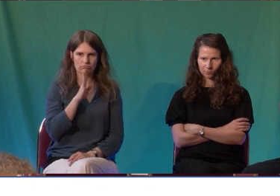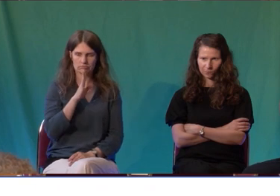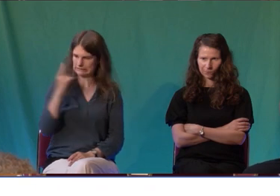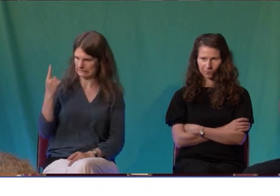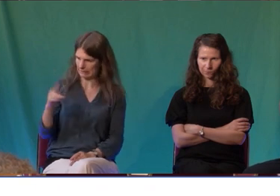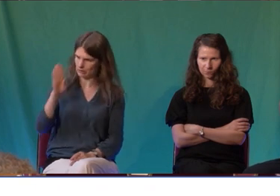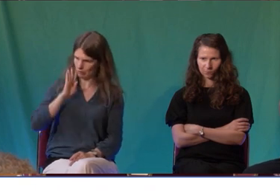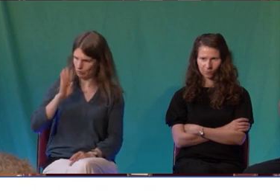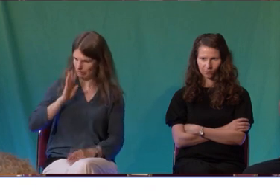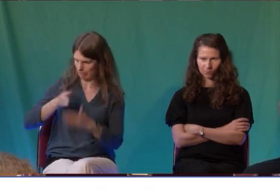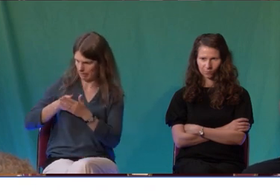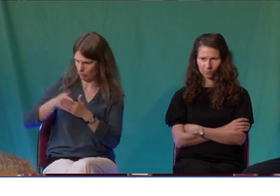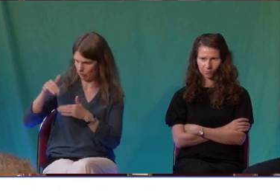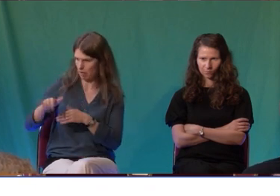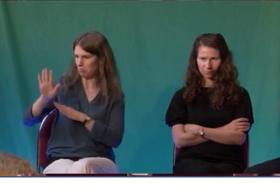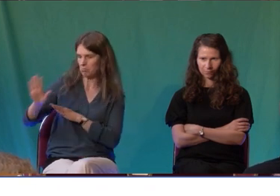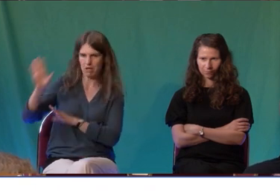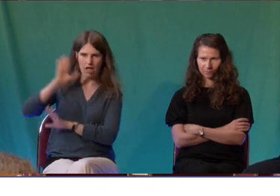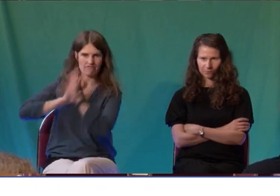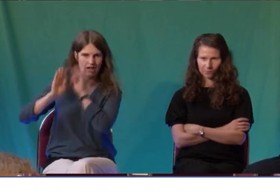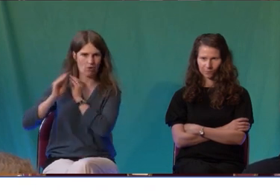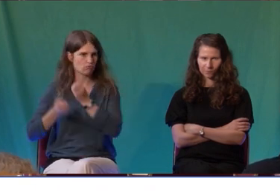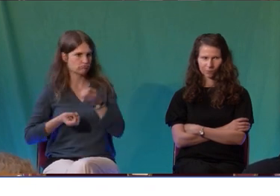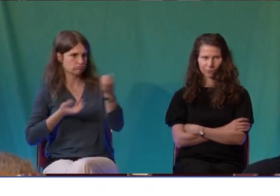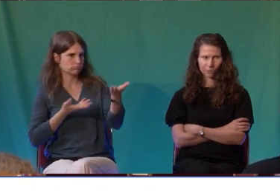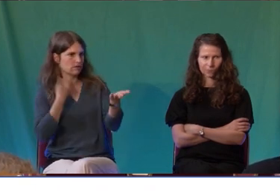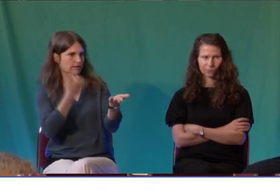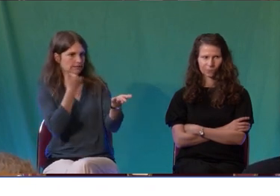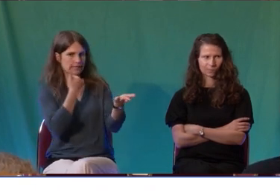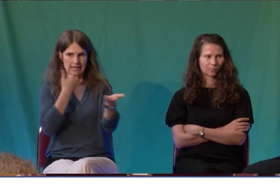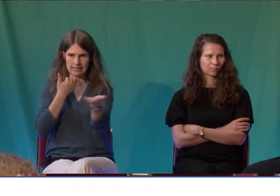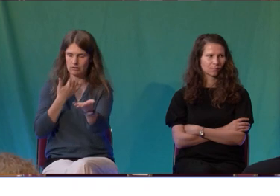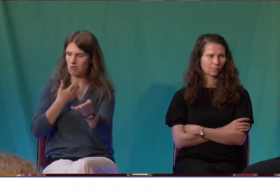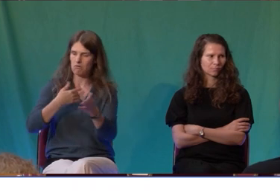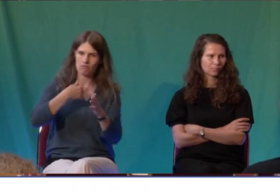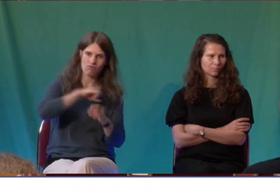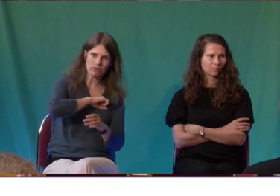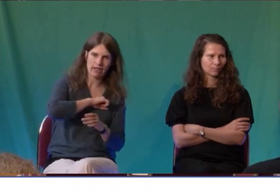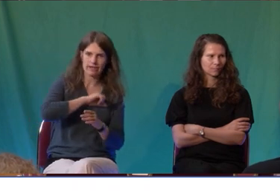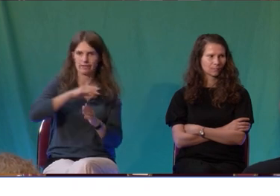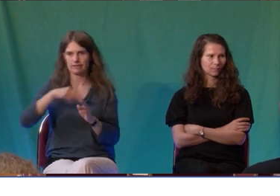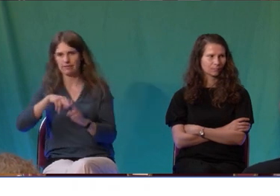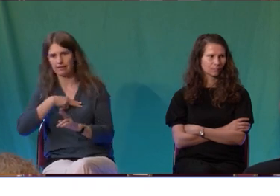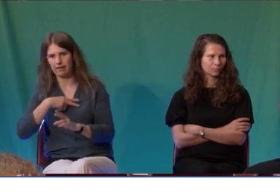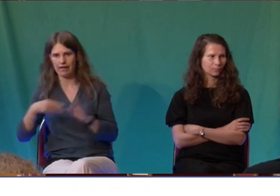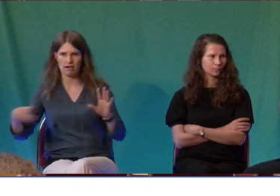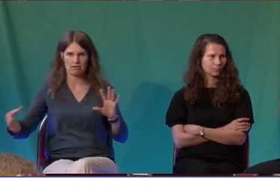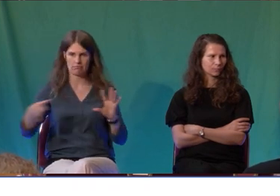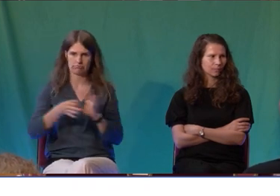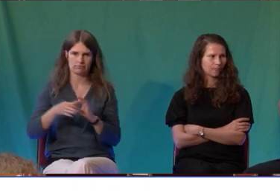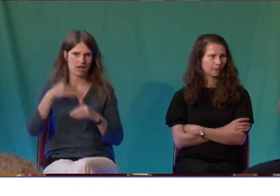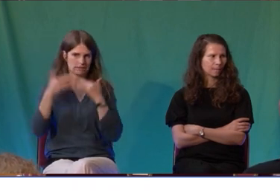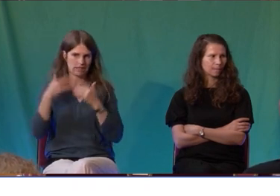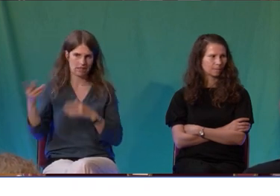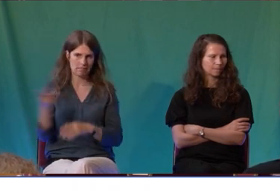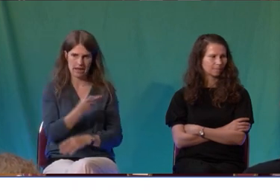sie hat ihre Erfahrung erzählt und welche Vorteile es gibt und welche Nachteile es gibt welche